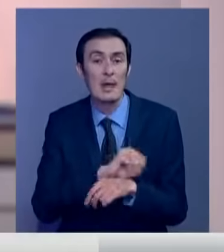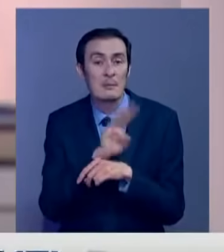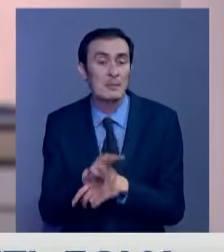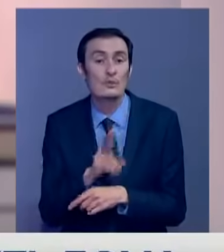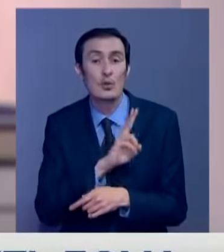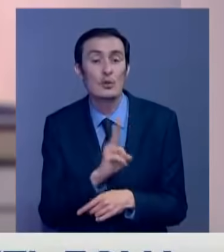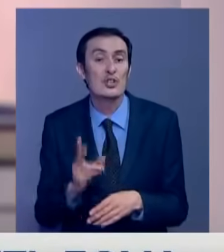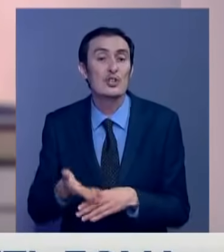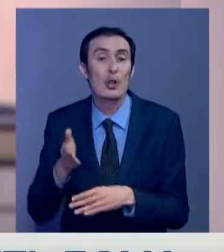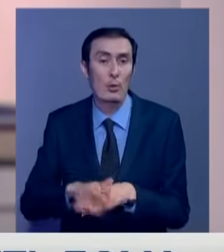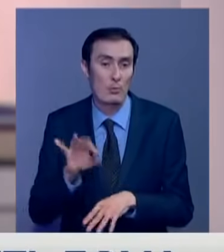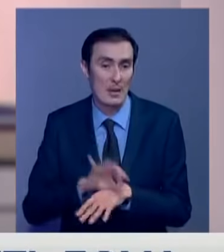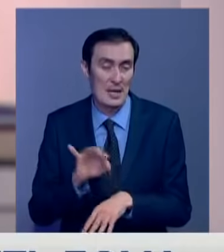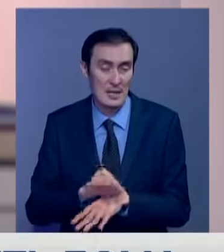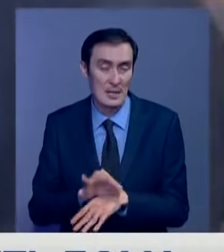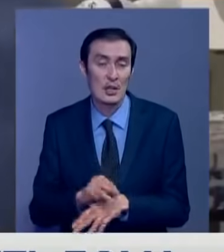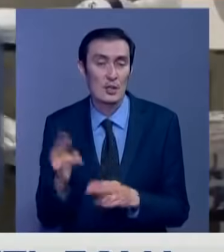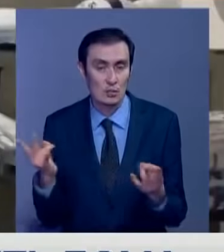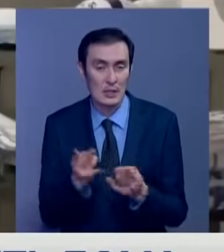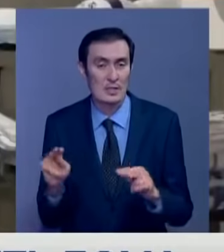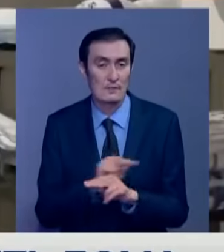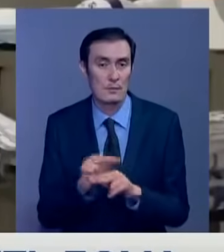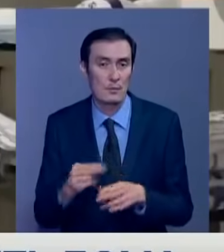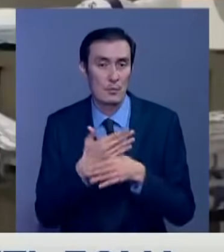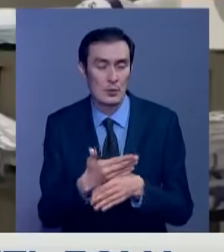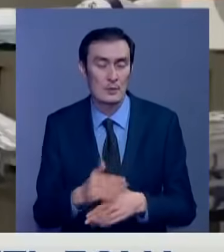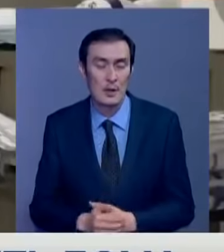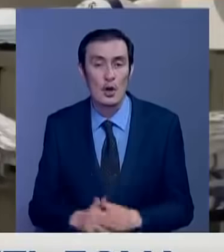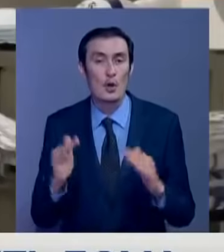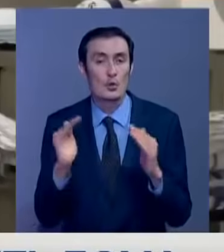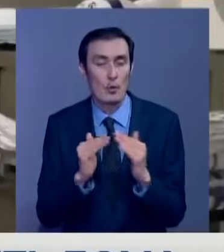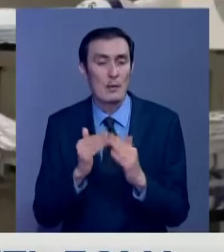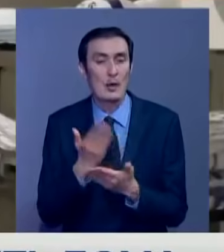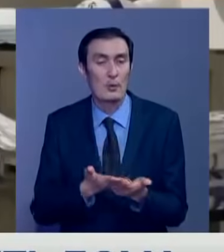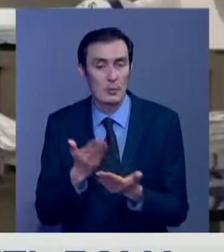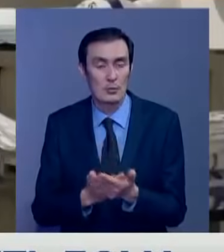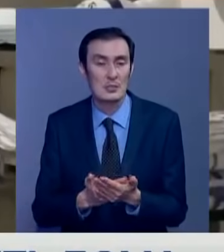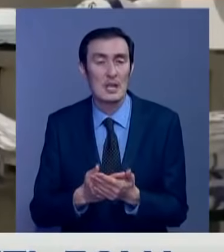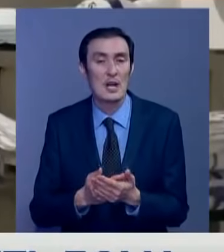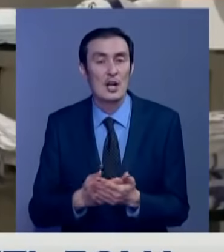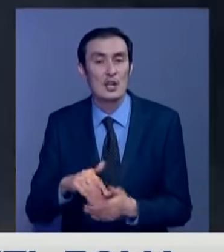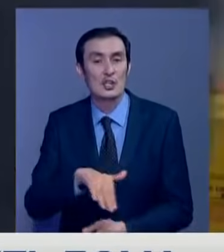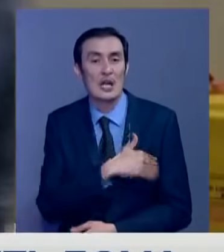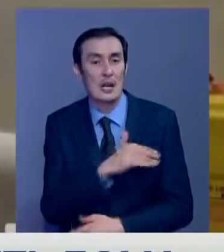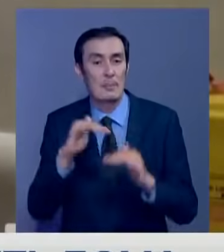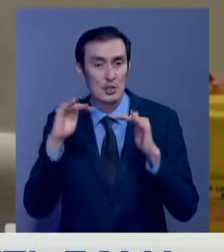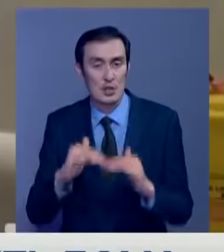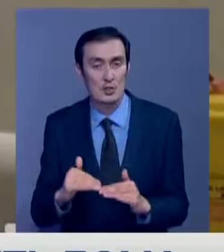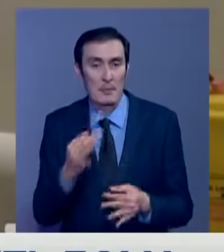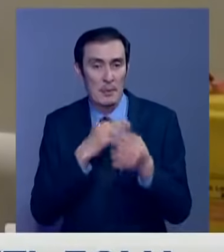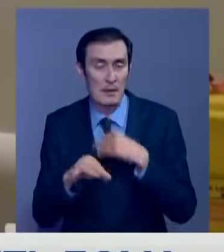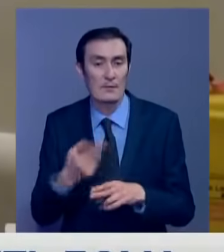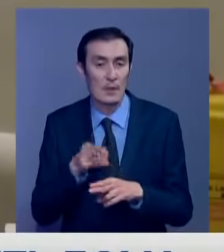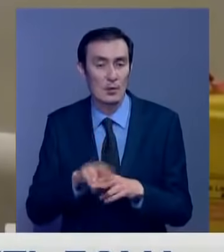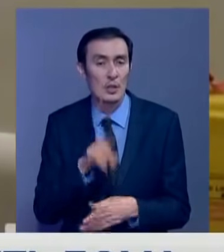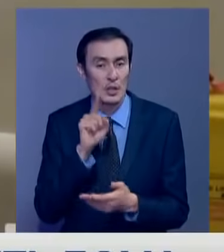тех, кто тяжело переносит болезнь и нуждается в уходе. Дома рекомендуется принимать жаропонижающие препараты, которые британцы, к